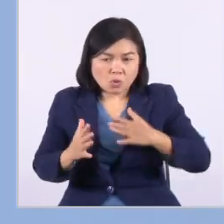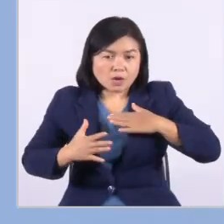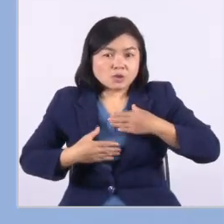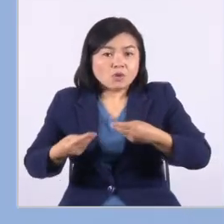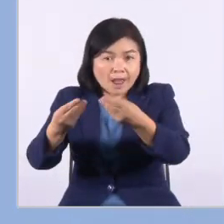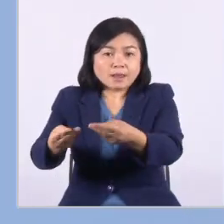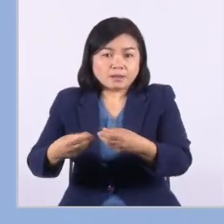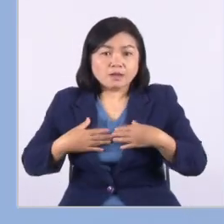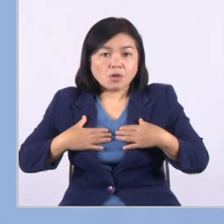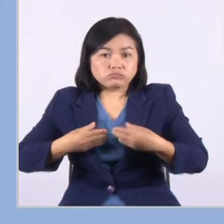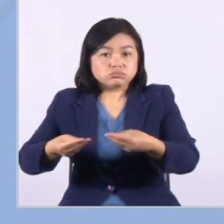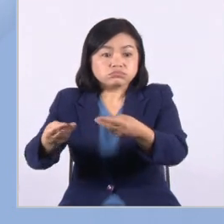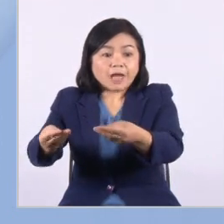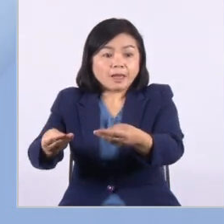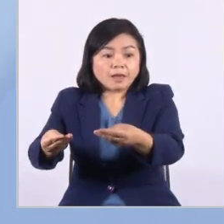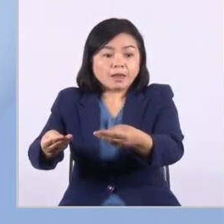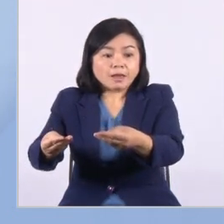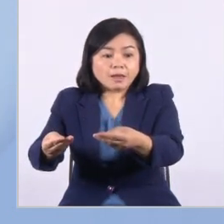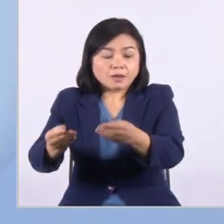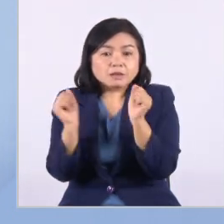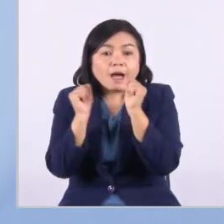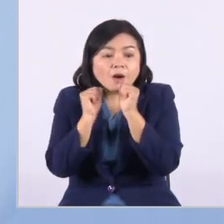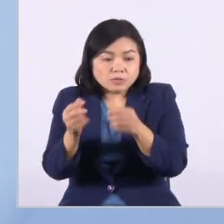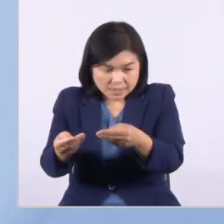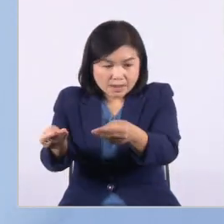ให้เด้อให้เด้อหนาว